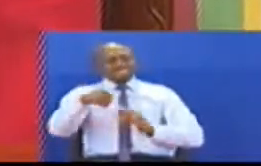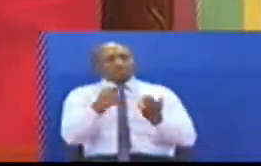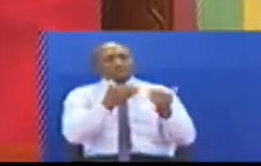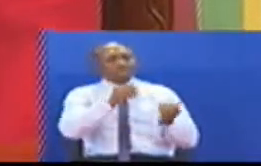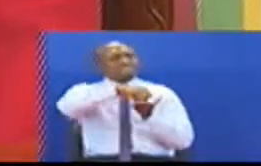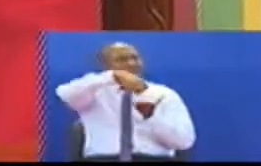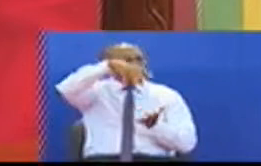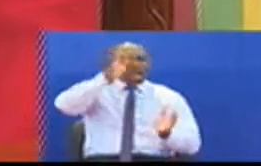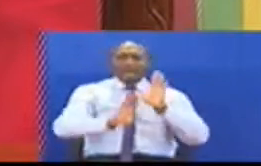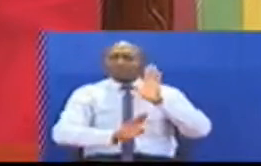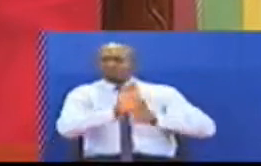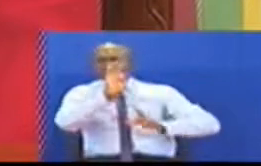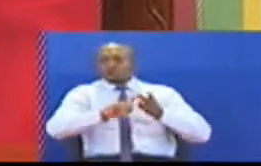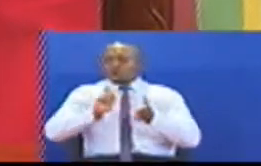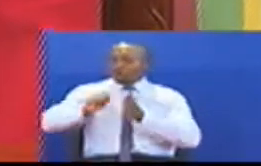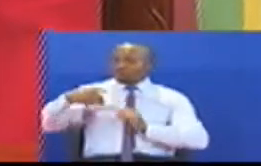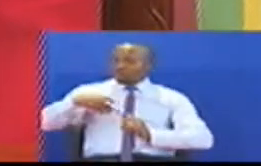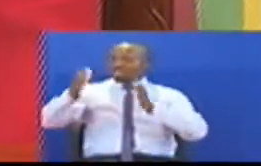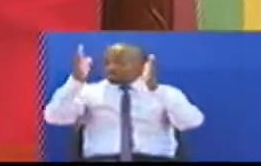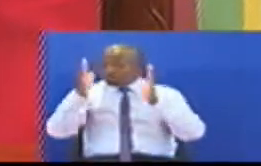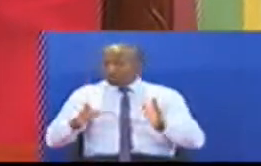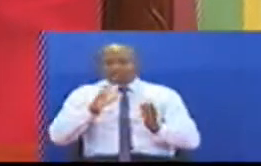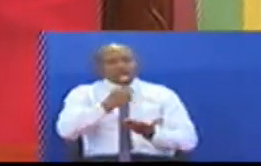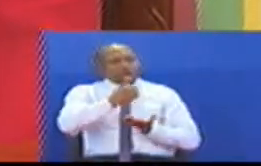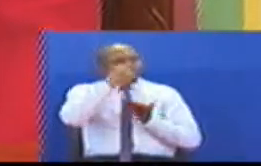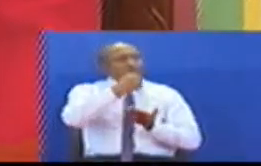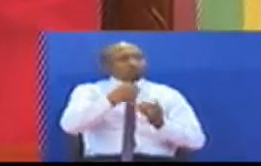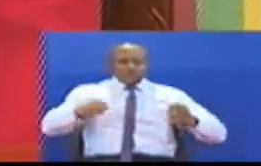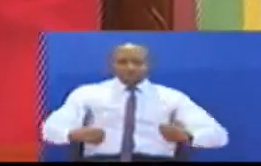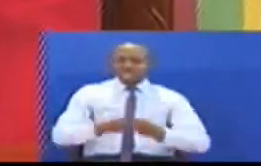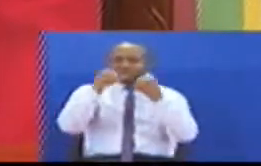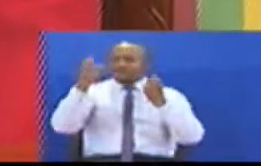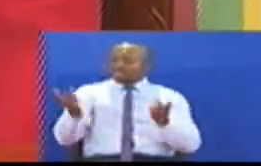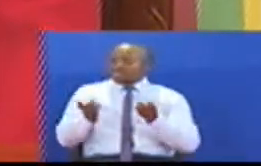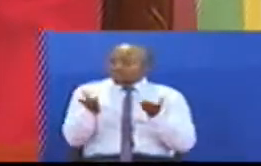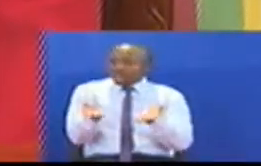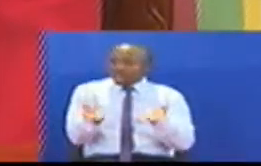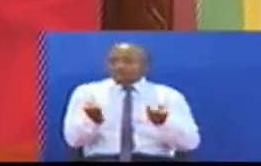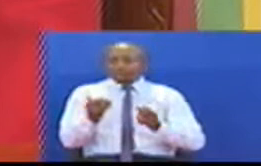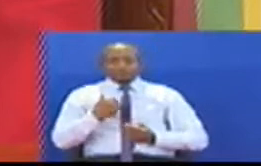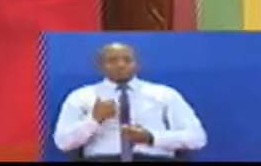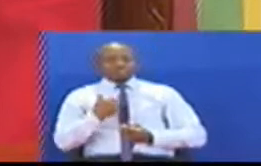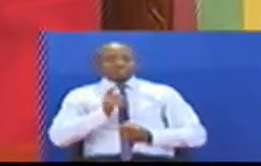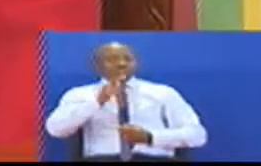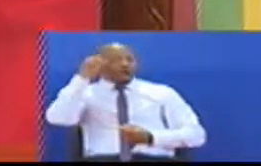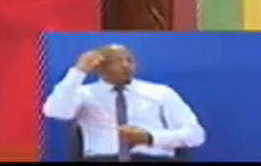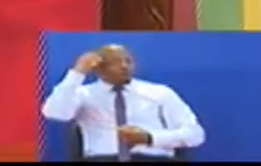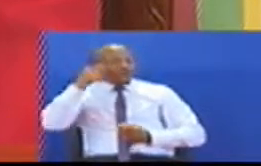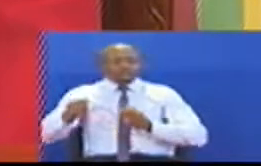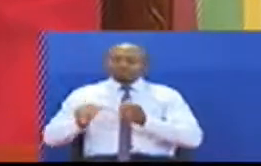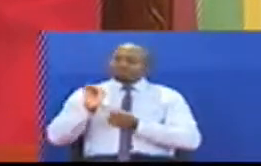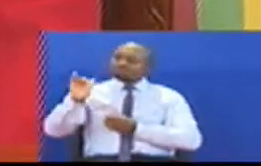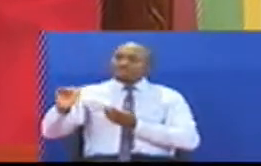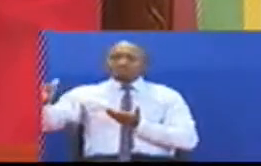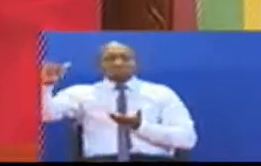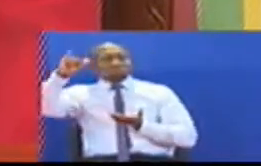ofisi ya Waziri Mkuu ni ofisi ambayo ina fungu la majanga na maafa kama haya. Mimi nikiwa na corona na nimetoka safari, sijapanga mimi